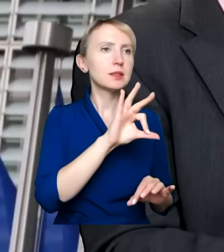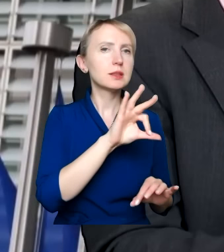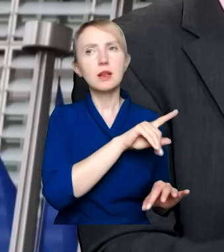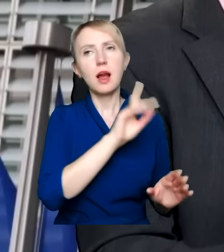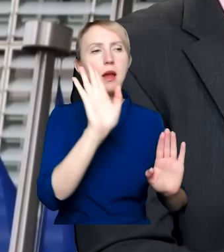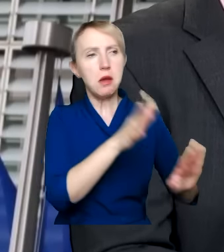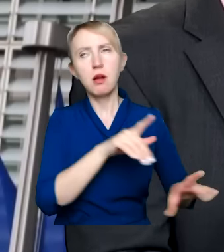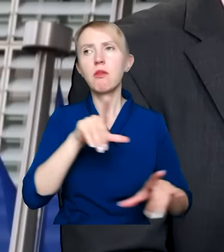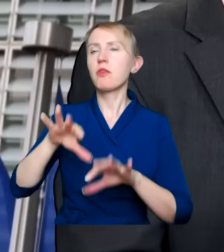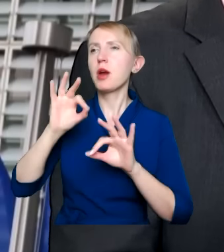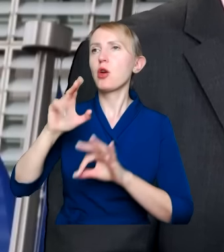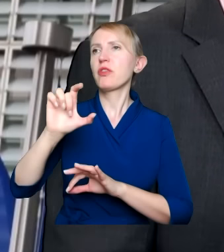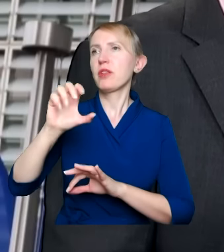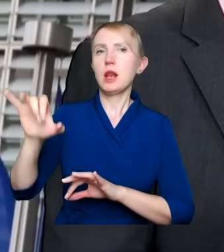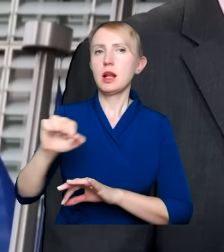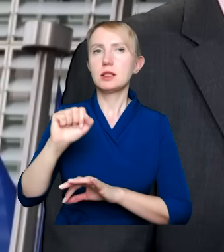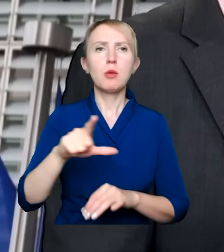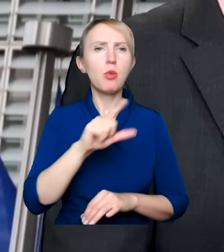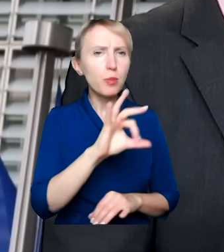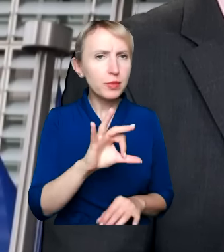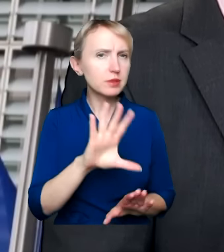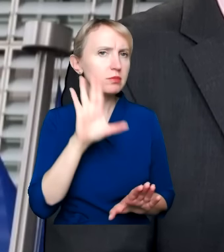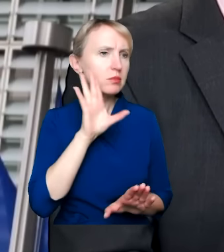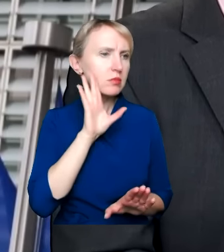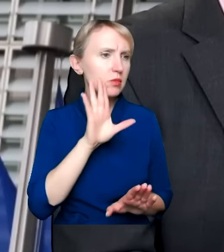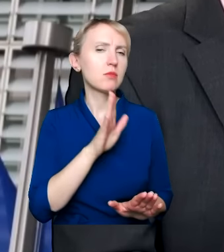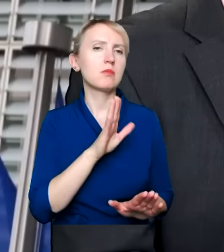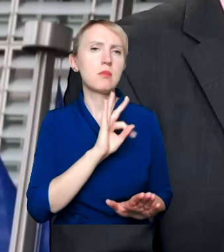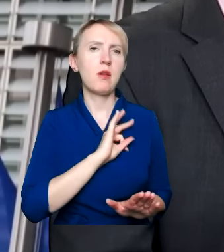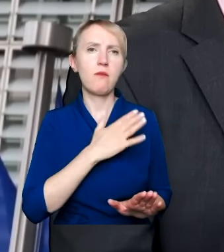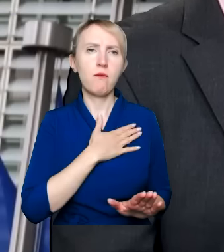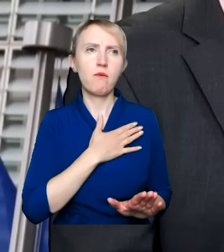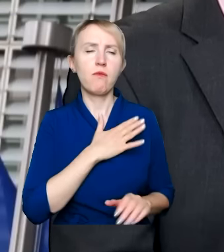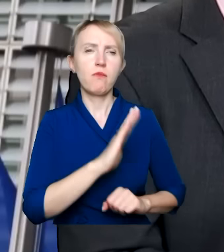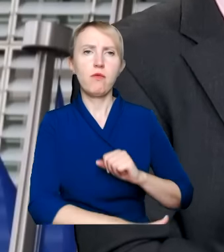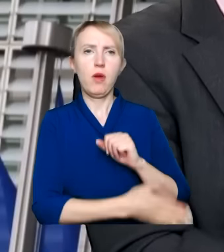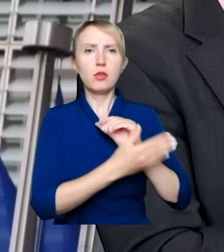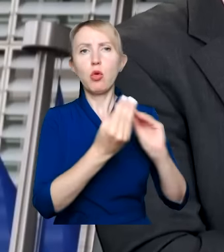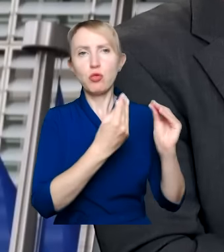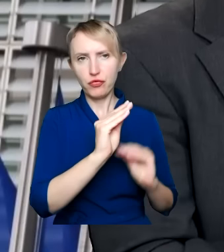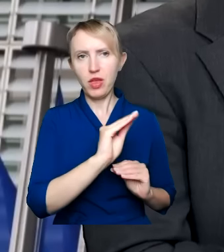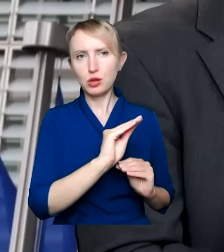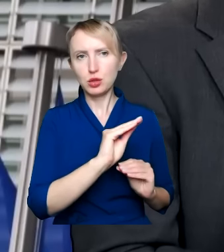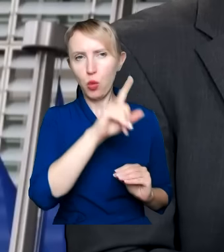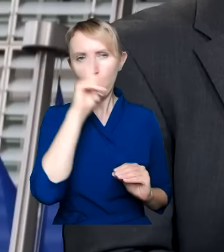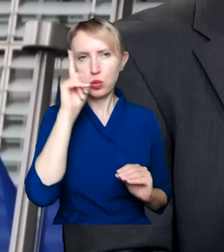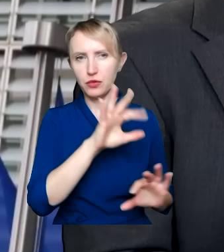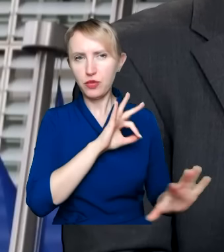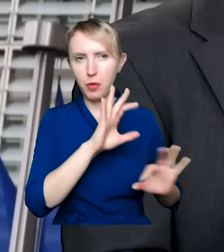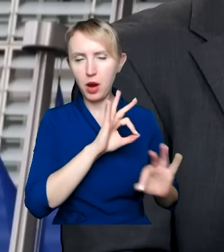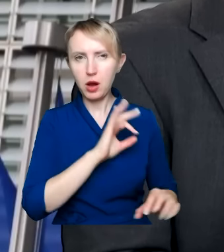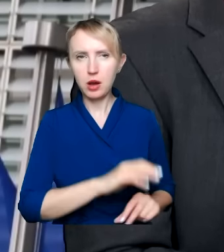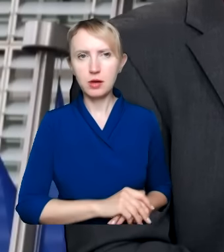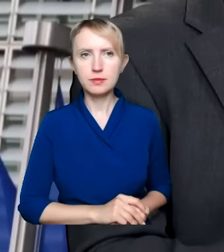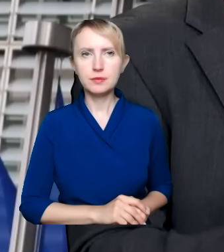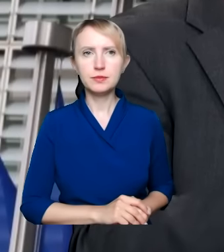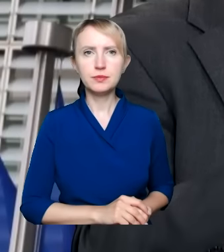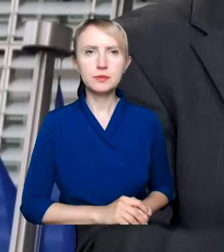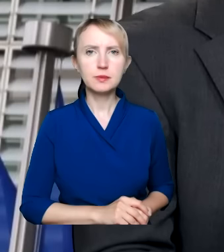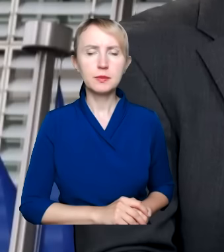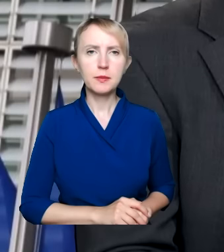No bo Prawo i Sprawiedliwość utrzymało swój stan posiadania a nawet lekko zwiększyło z ostatnich dwóch elekcji z